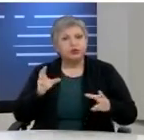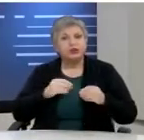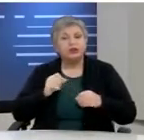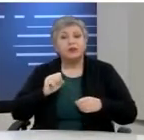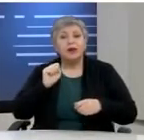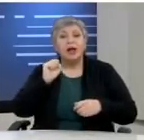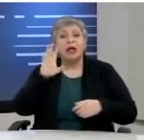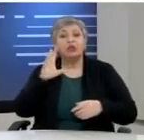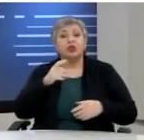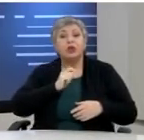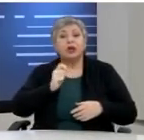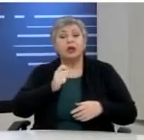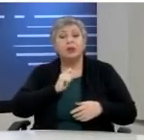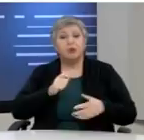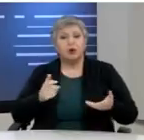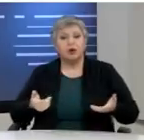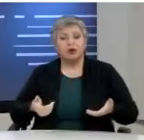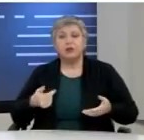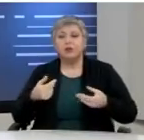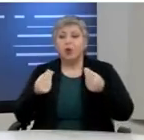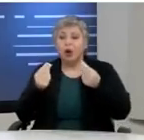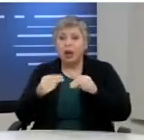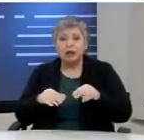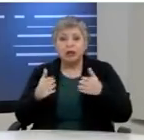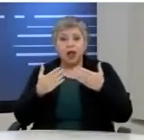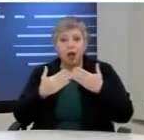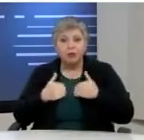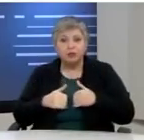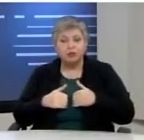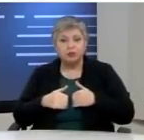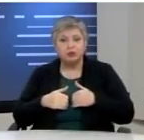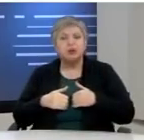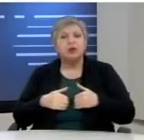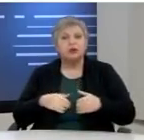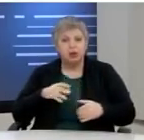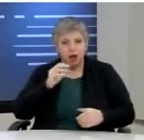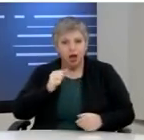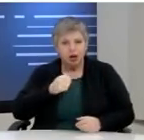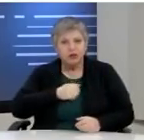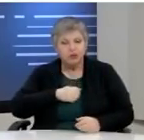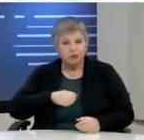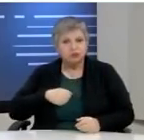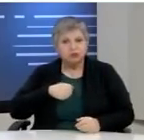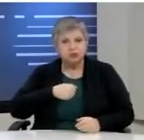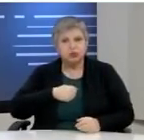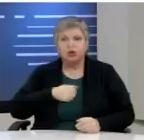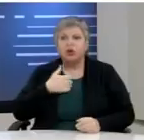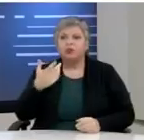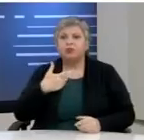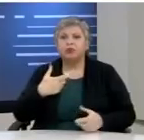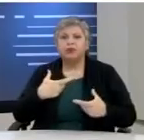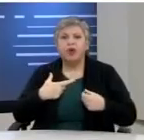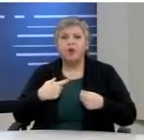να μπορεί να λύσει ένα θέμα που δυστυχώς, λέω εγώ, δυστυχώς, οι εταίροι μας δεν κατανοούσανε, ούτε ακόμα